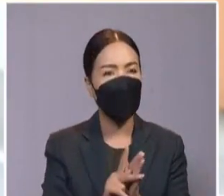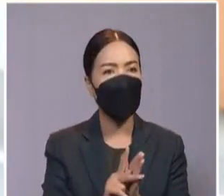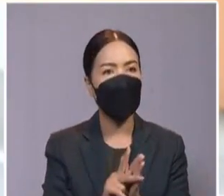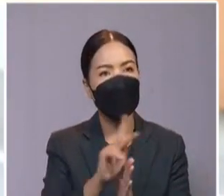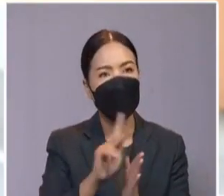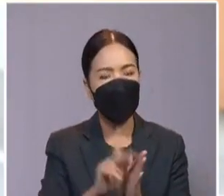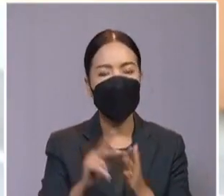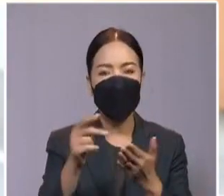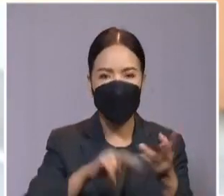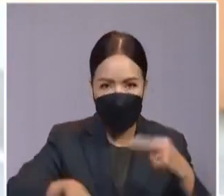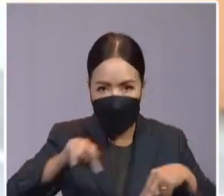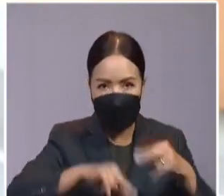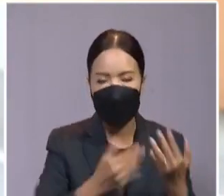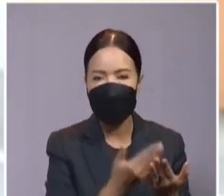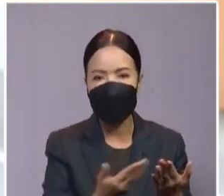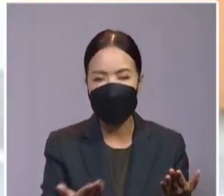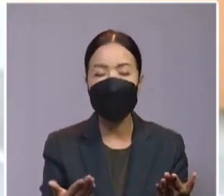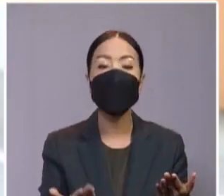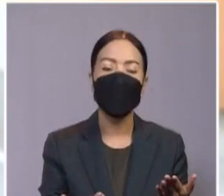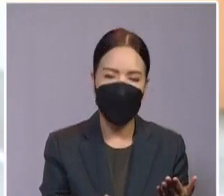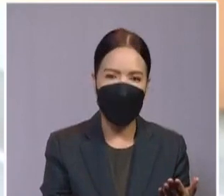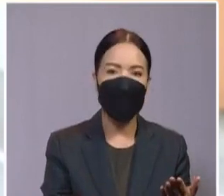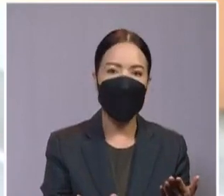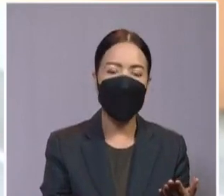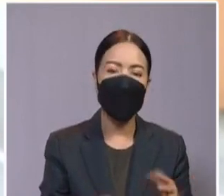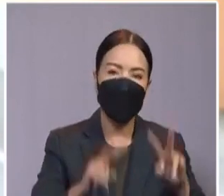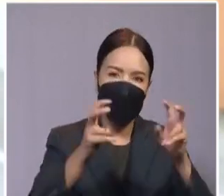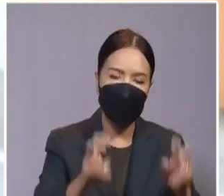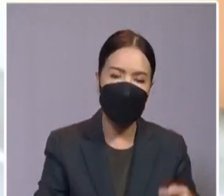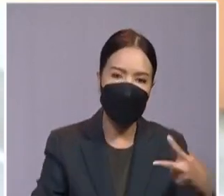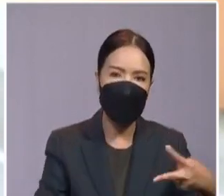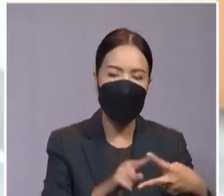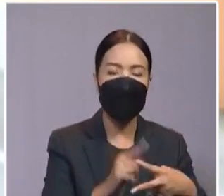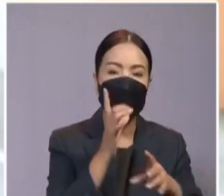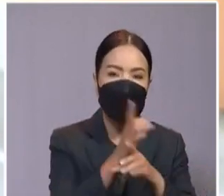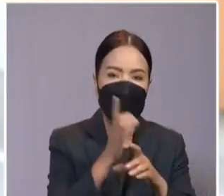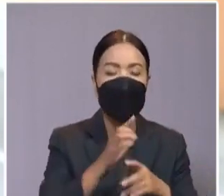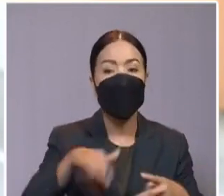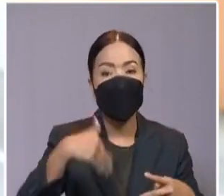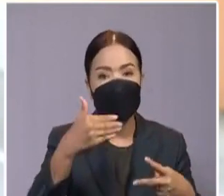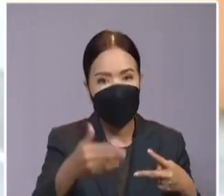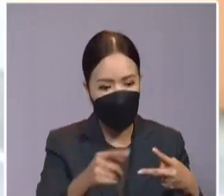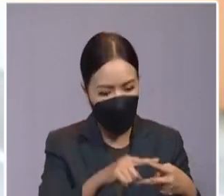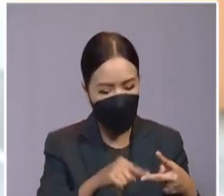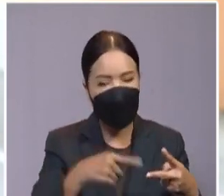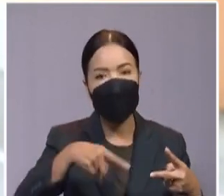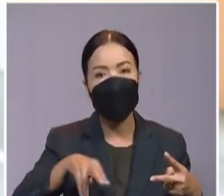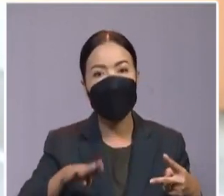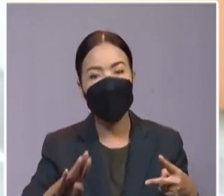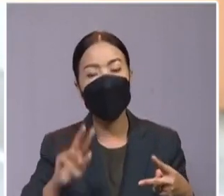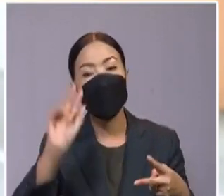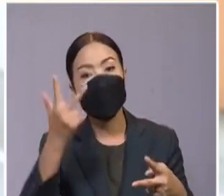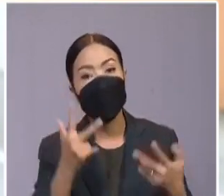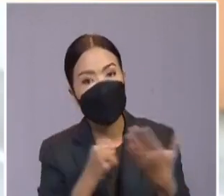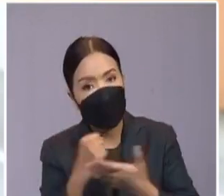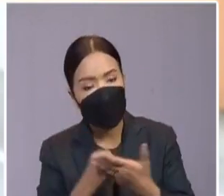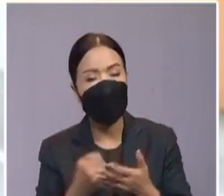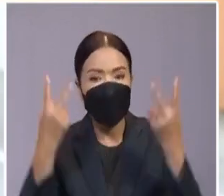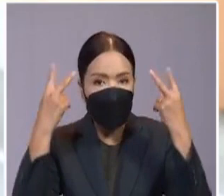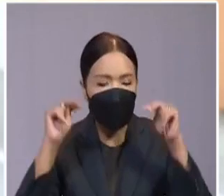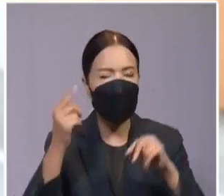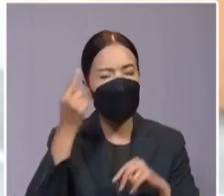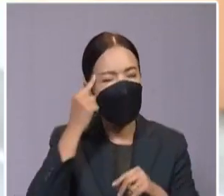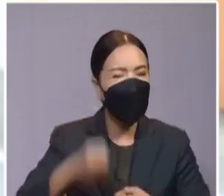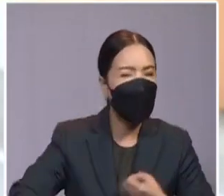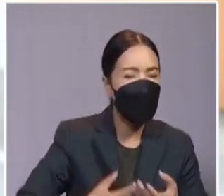การพิจารณากฎหมายทั้ง 2เรื่องนะคะไม่ว่าจะเป็นเรื่องของสุราก้าวหน้านะคะแล้วก็ร่างพ.ร.บกัญชากัญชงว่านายกจะมีความเห็นเรื่องนี้